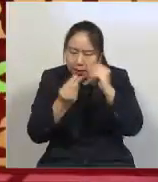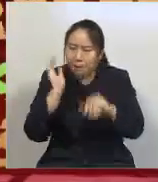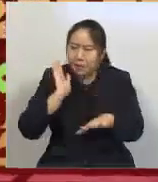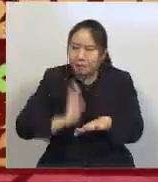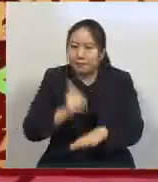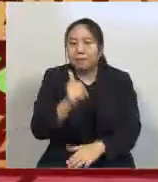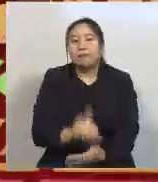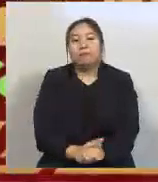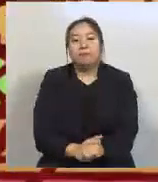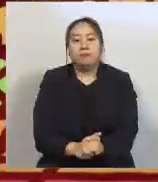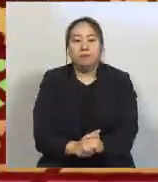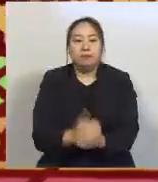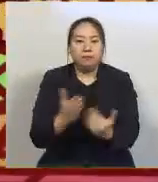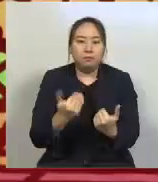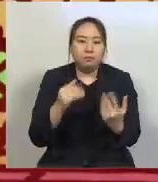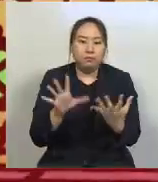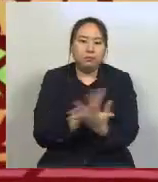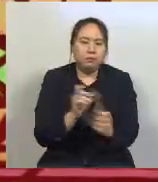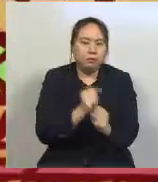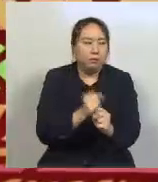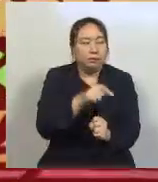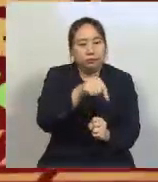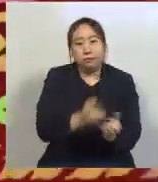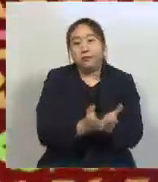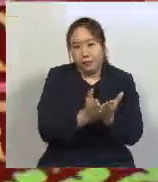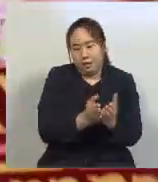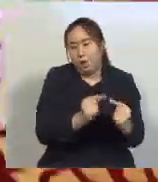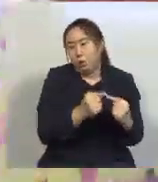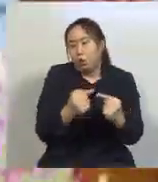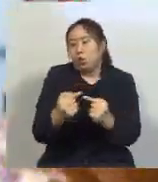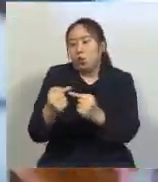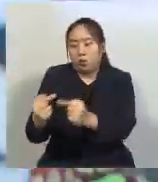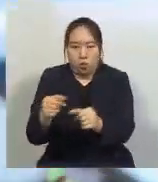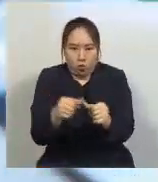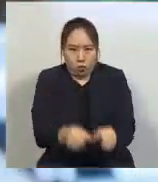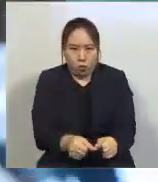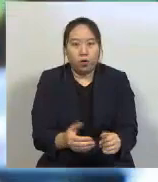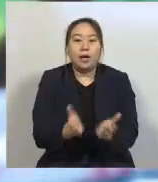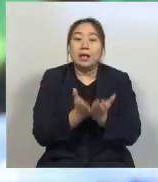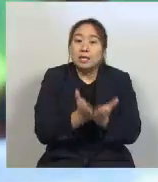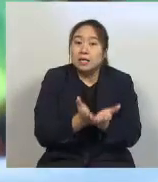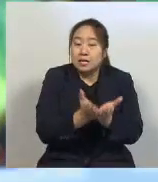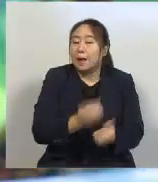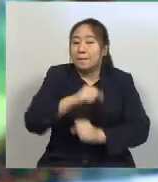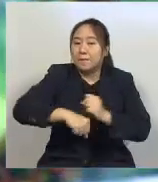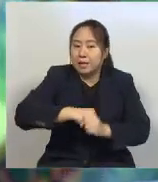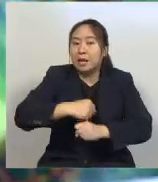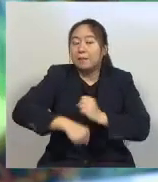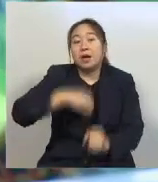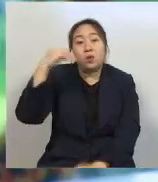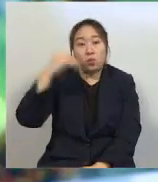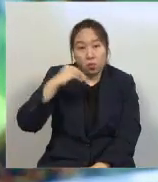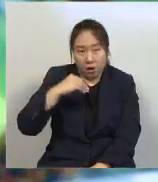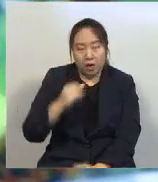ยิ่งขึ้นเพื่อเป็นการสืบสานการทำเรือพระให้คงอยู่ซึ่งในการทำเรือพระแต่ละปีนอกจากจะได้ร่วมกันอ